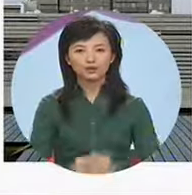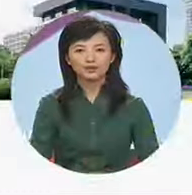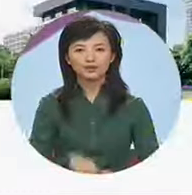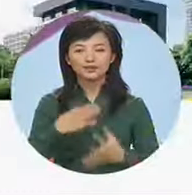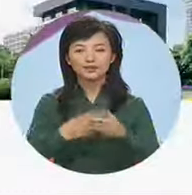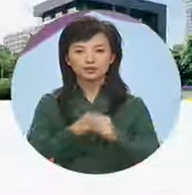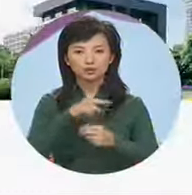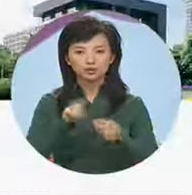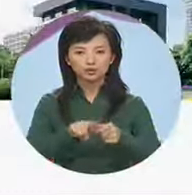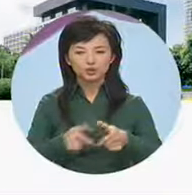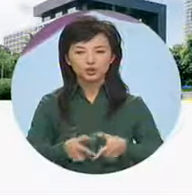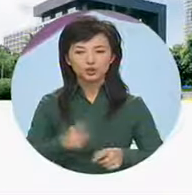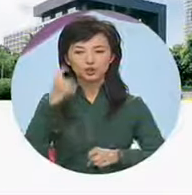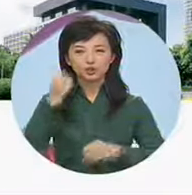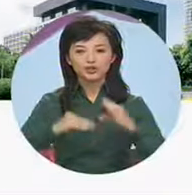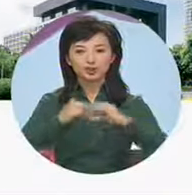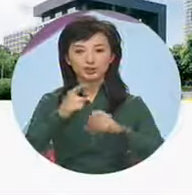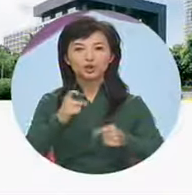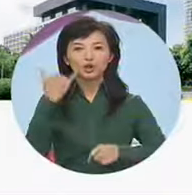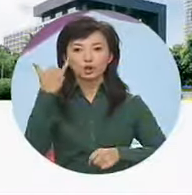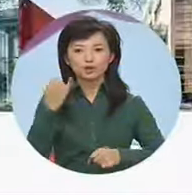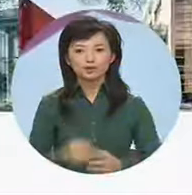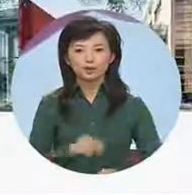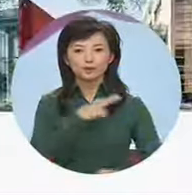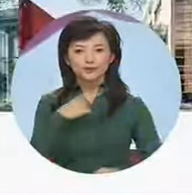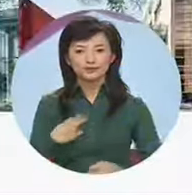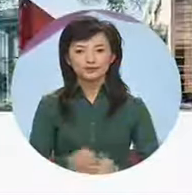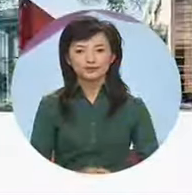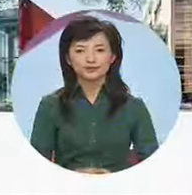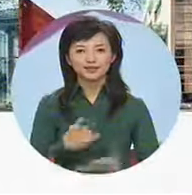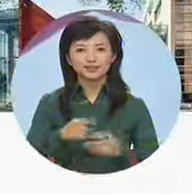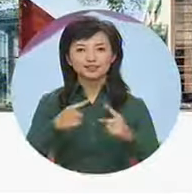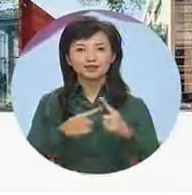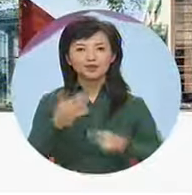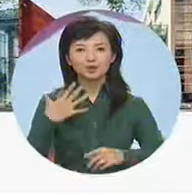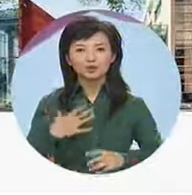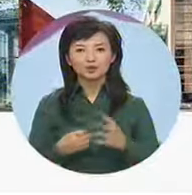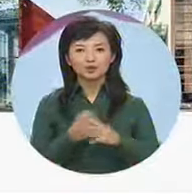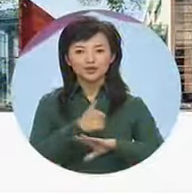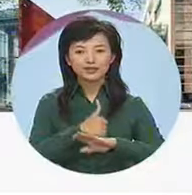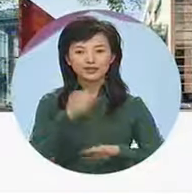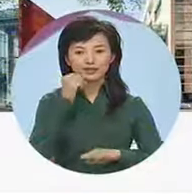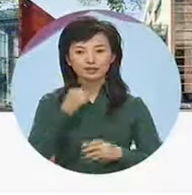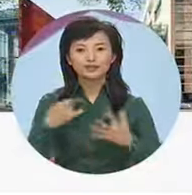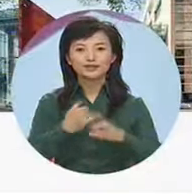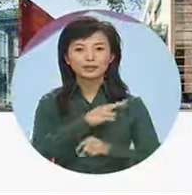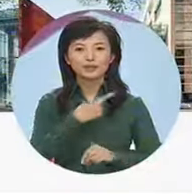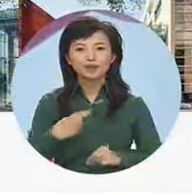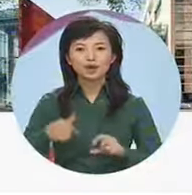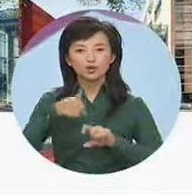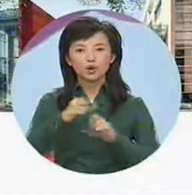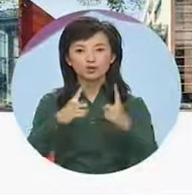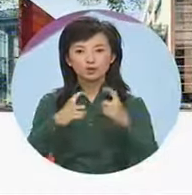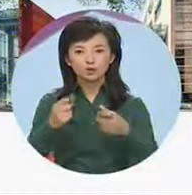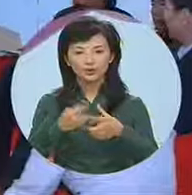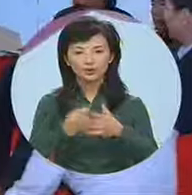社区中心9组建筑中有6组建筑修建于北京他们令人文绿色和创新的气息穿行在北京城古老的建筑